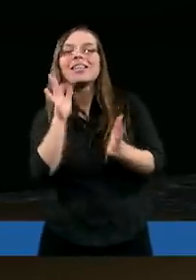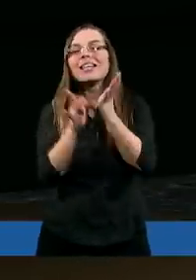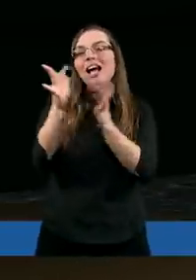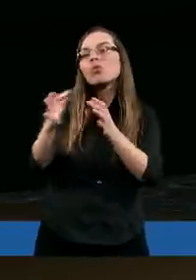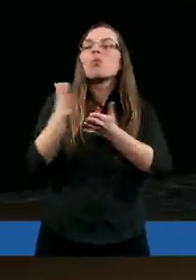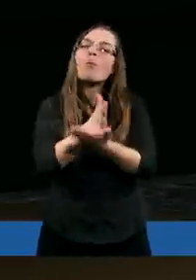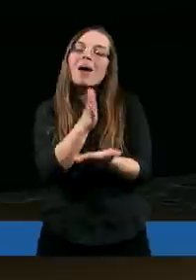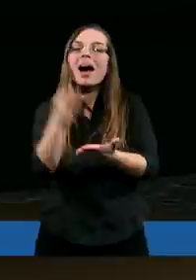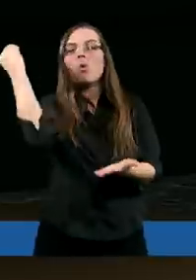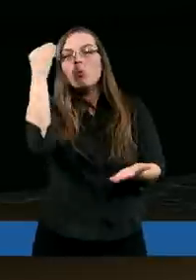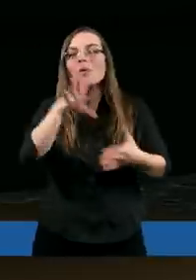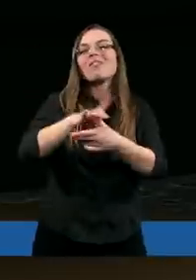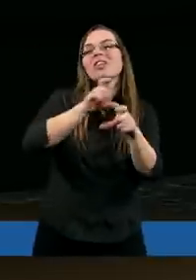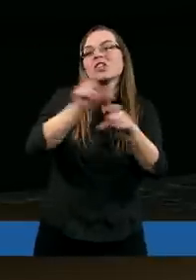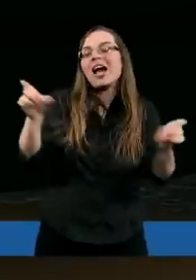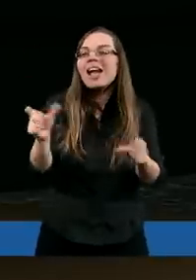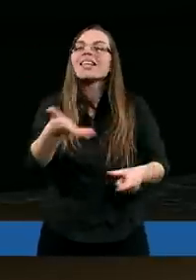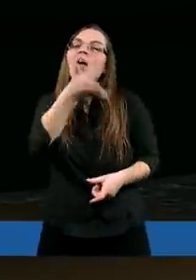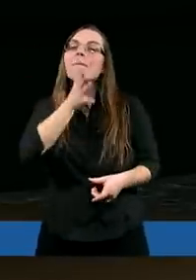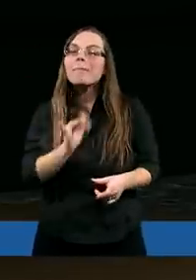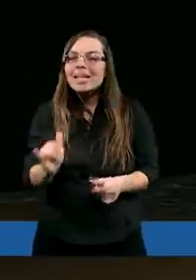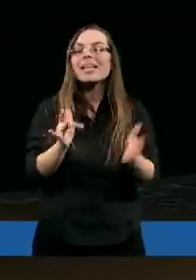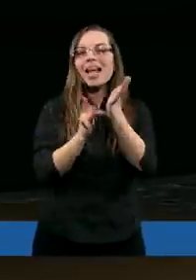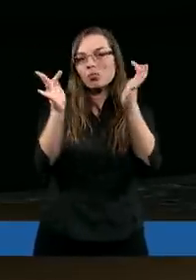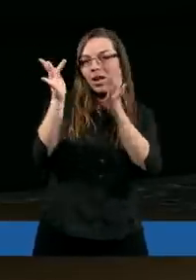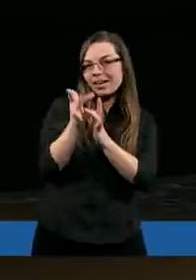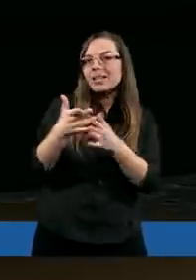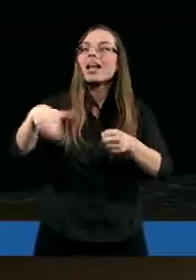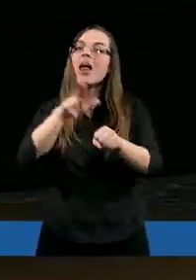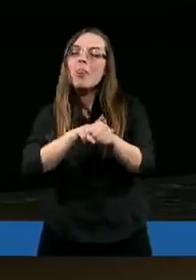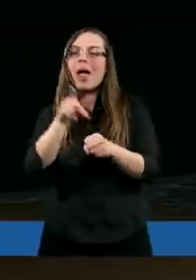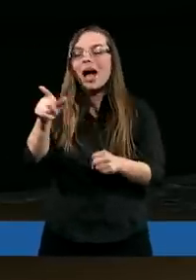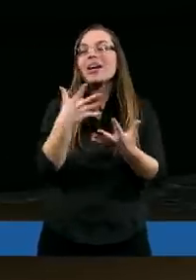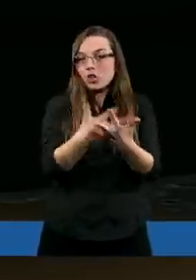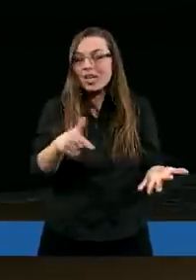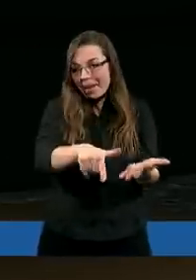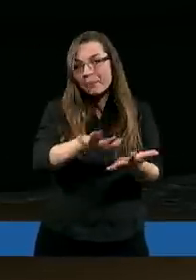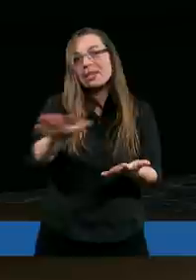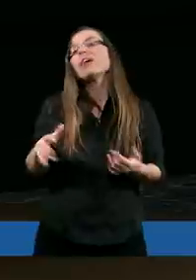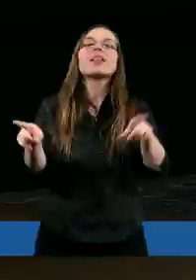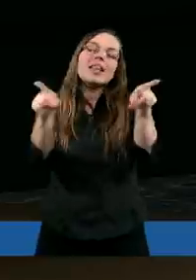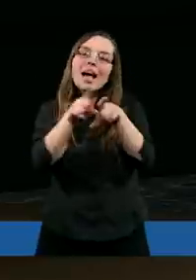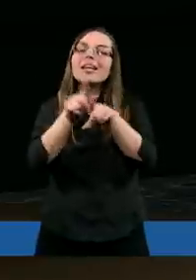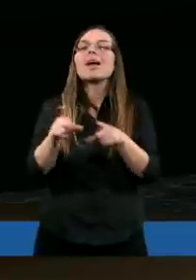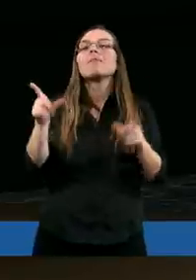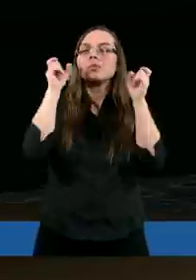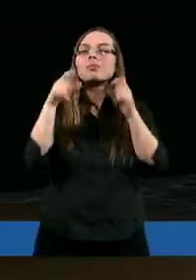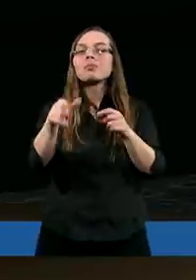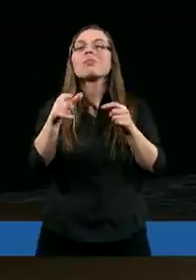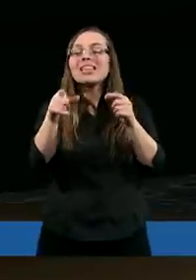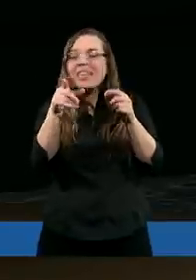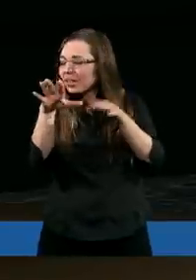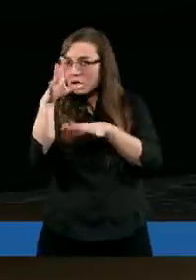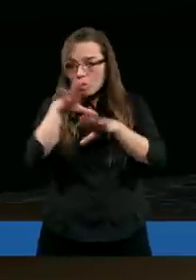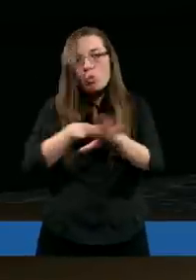pomagał uczniom w czasie misji Jezusa na ziemi, tak samo potem ten Pocieszyciel,